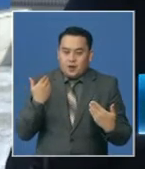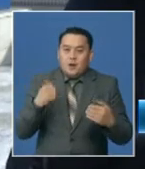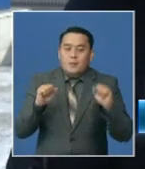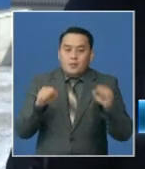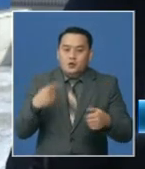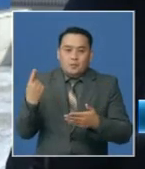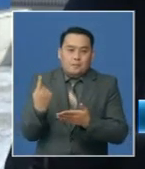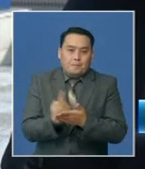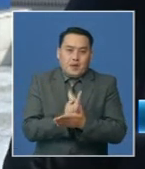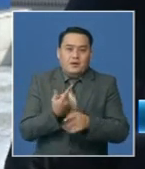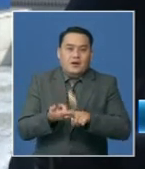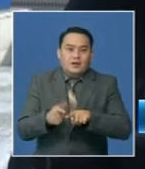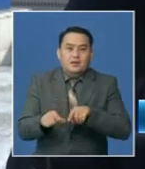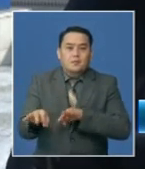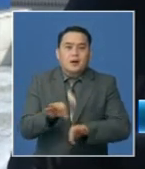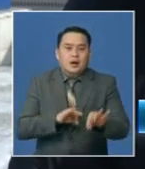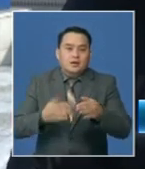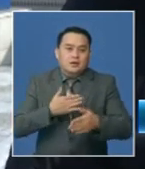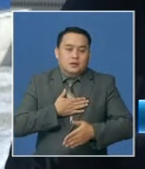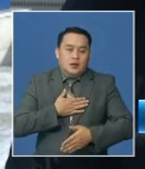товаров.